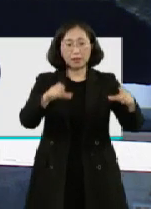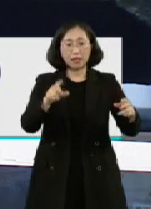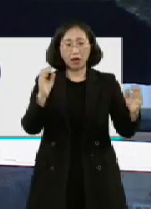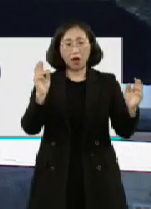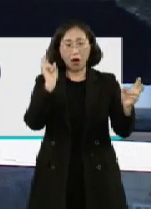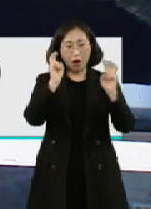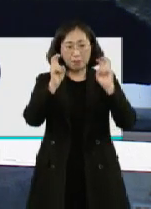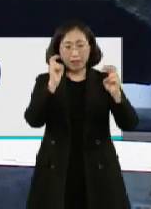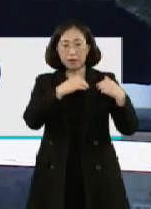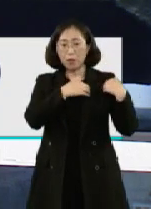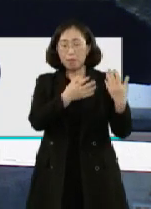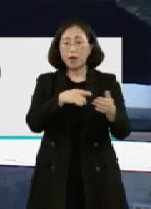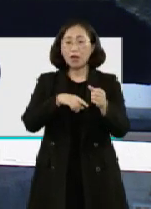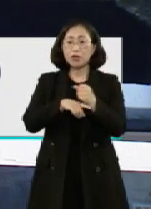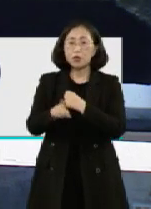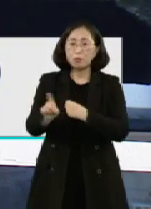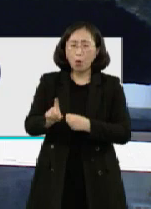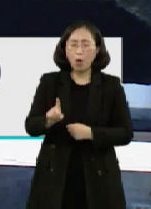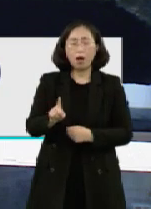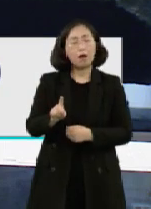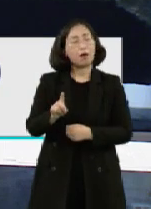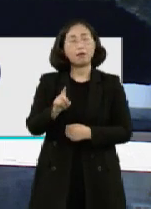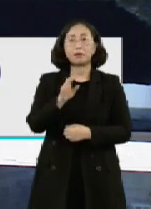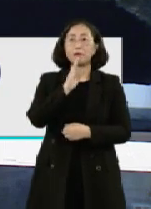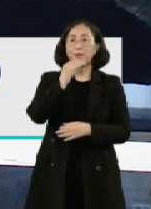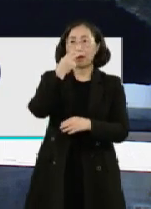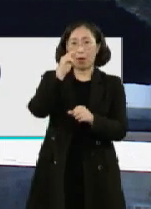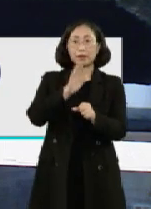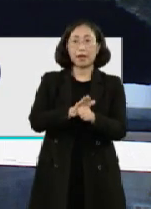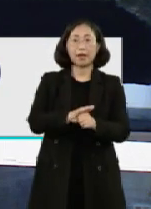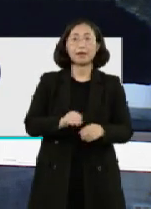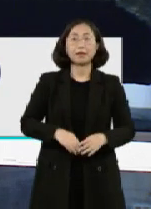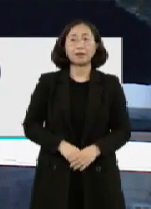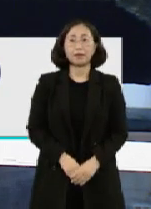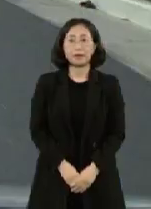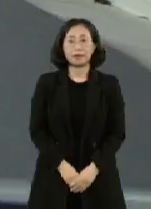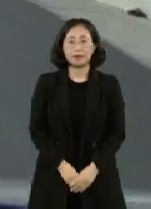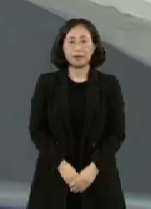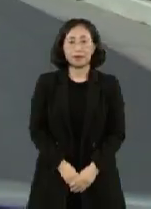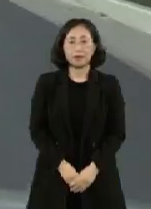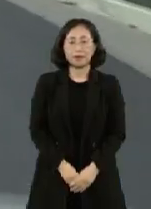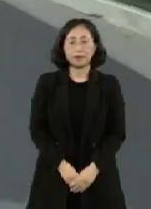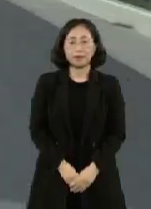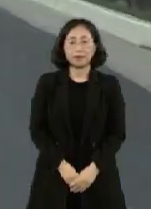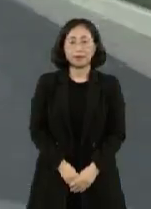이유를 들어봤더니 황당합니다. 유재일 기자의 단독 보도입니다.